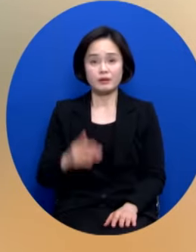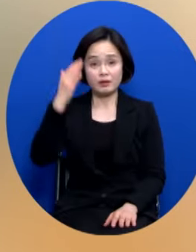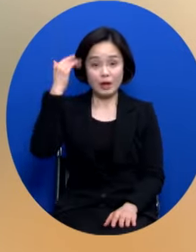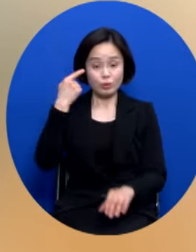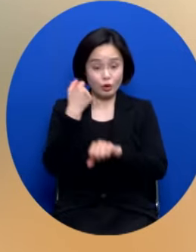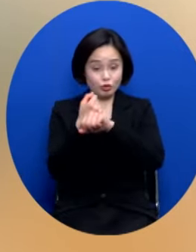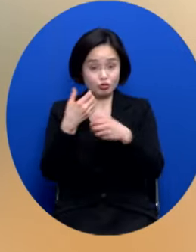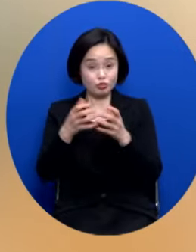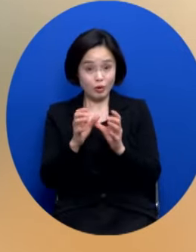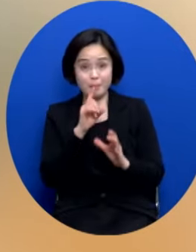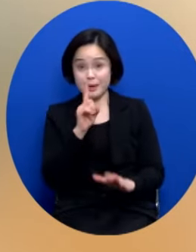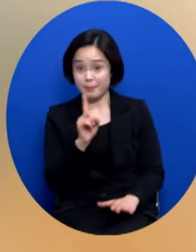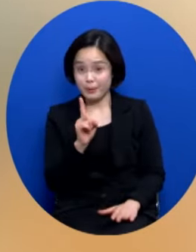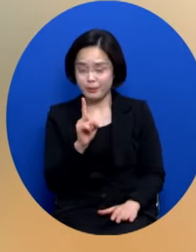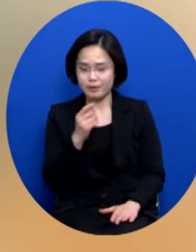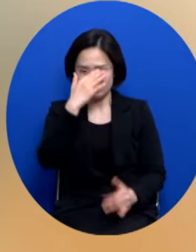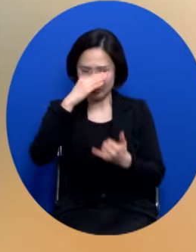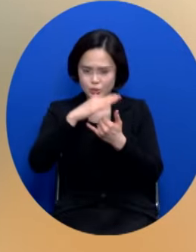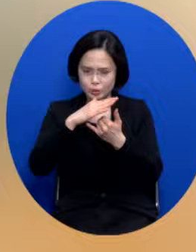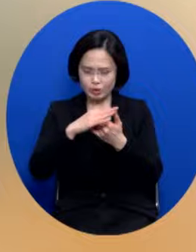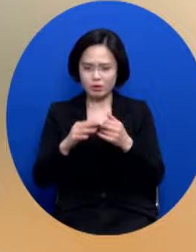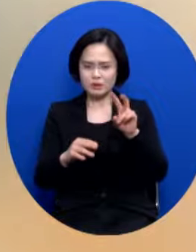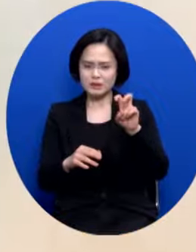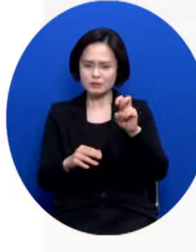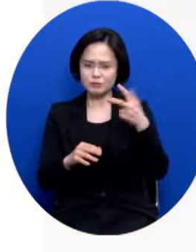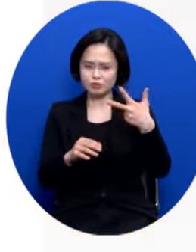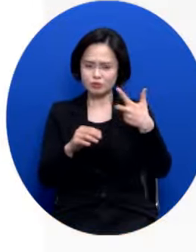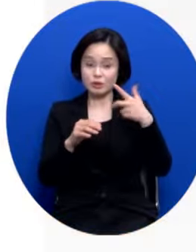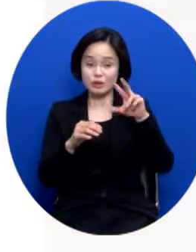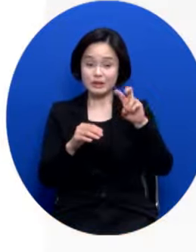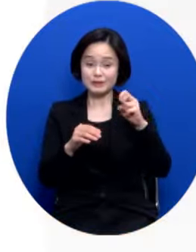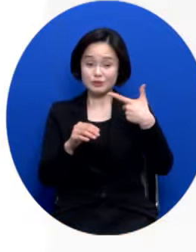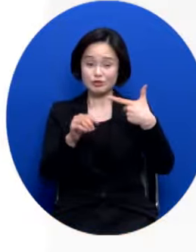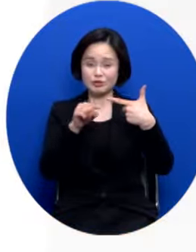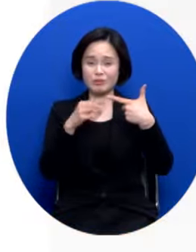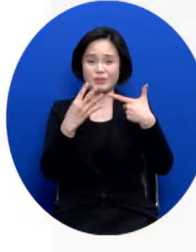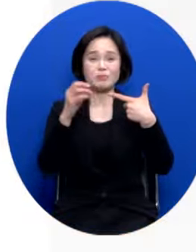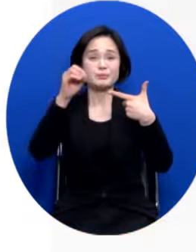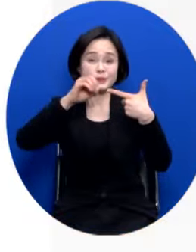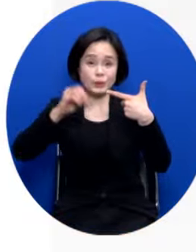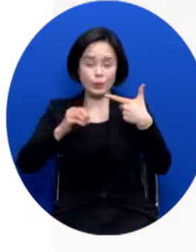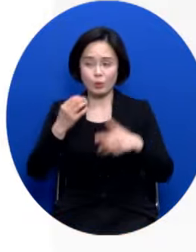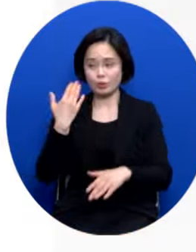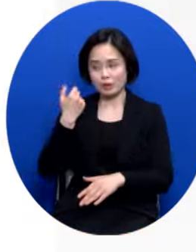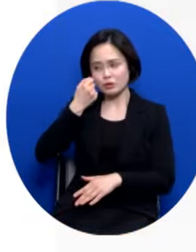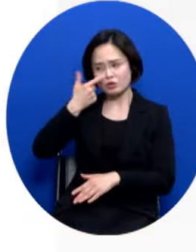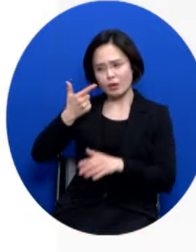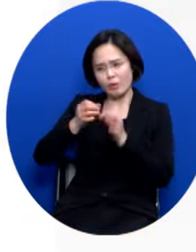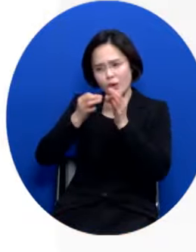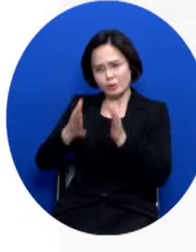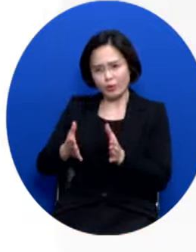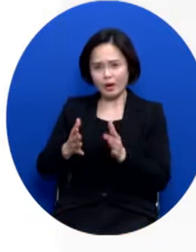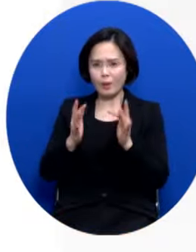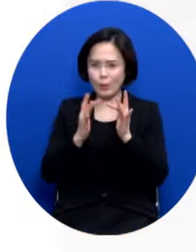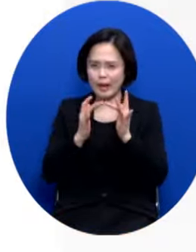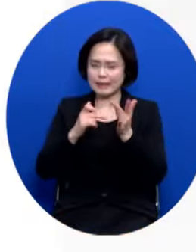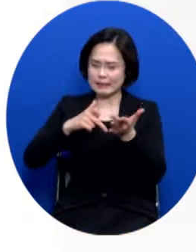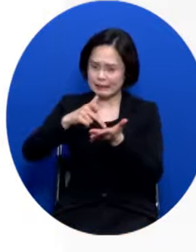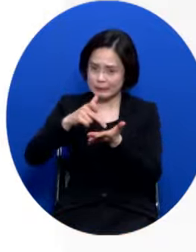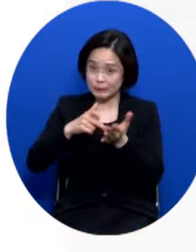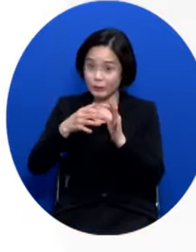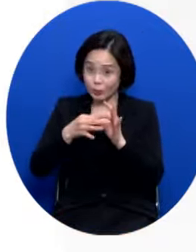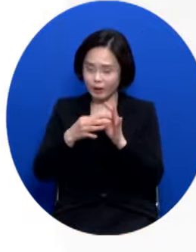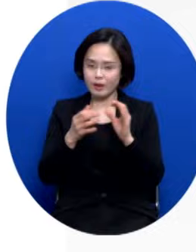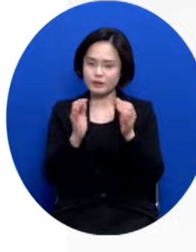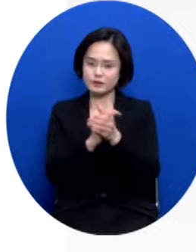한국청소년정책연구원에 따르면 청소년의 26.4%가 최근 6개월 동안 온라인 공간에서 누군가를 따돌리거나